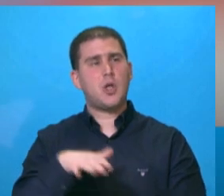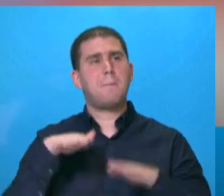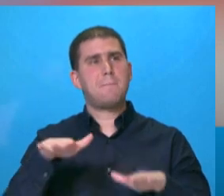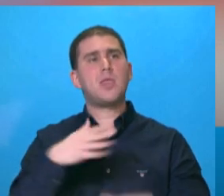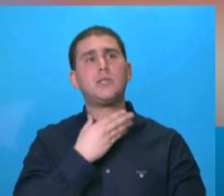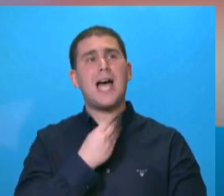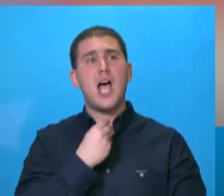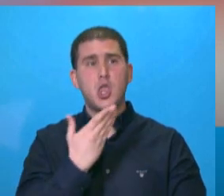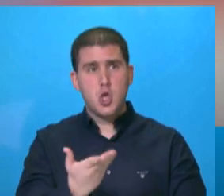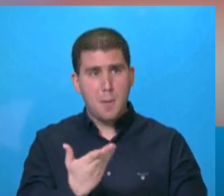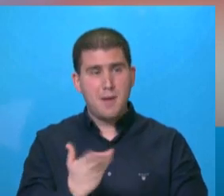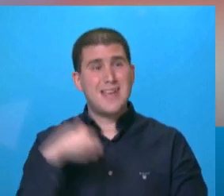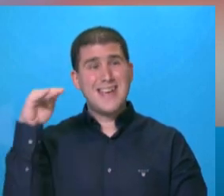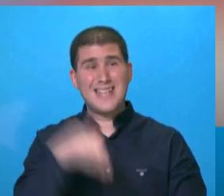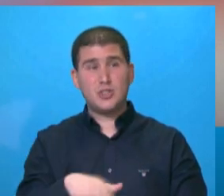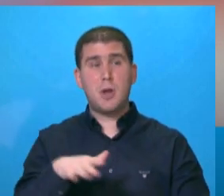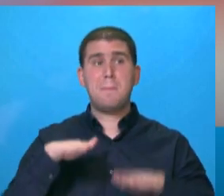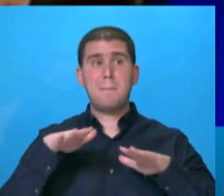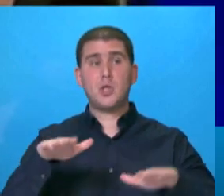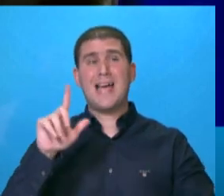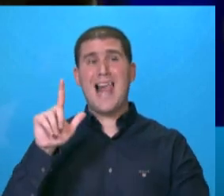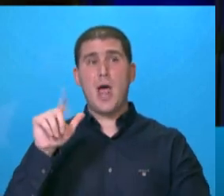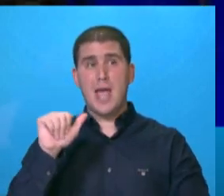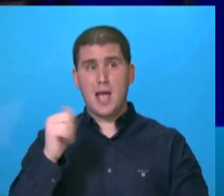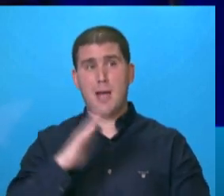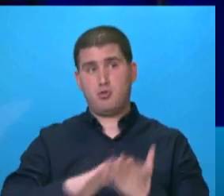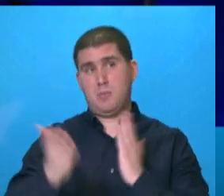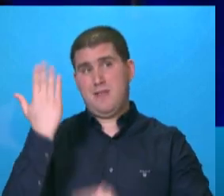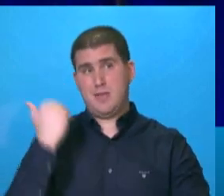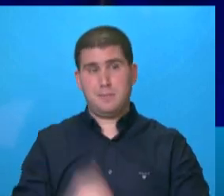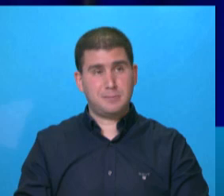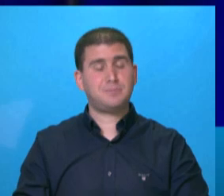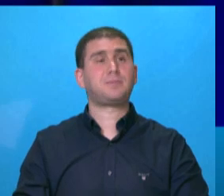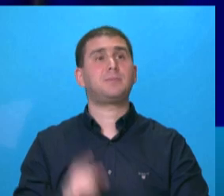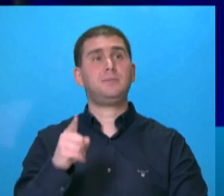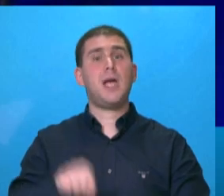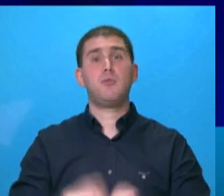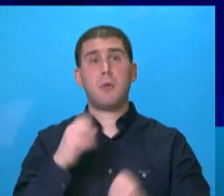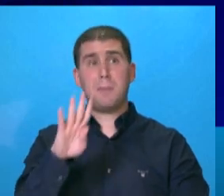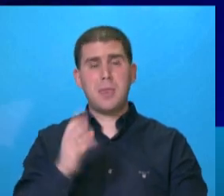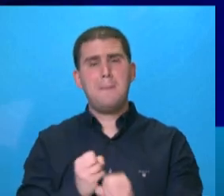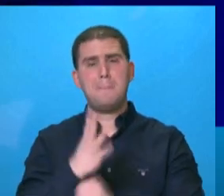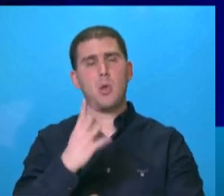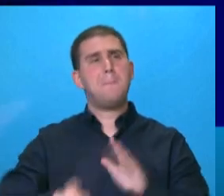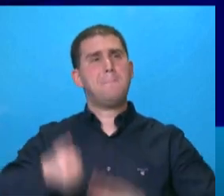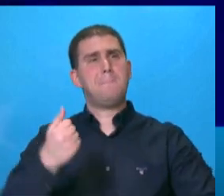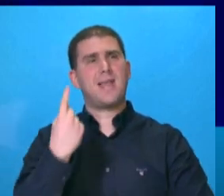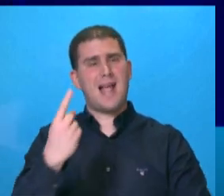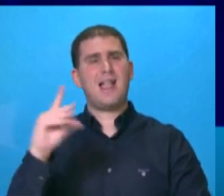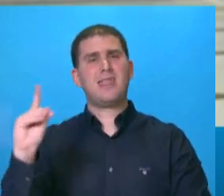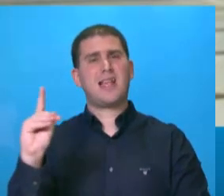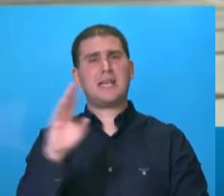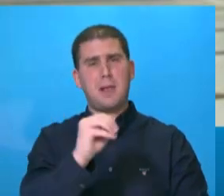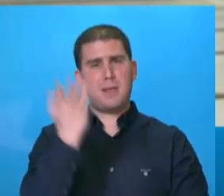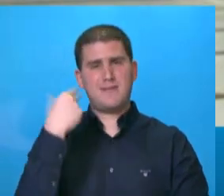Ethiopia and the Lion Air crash 5 months earlier. המשבר בבואינג הביא לפיתוריו של המנכ״ל דניס מלינברג לפני